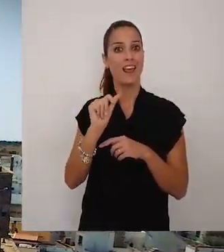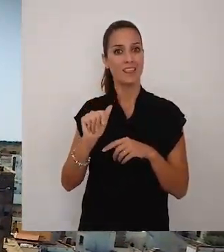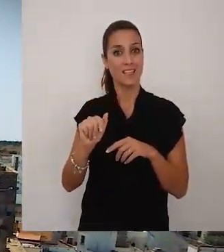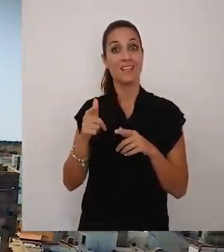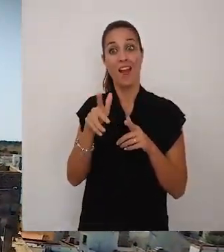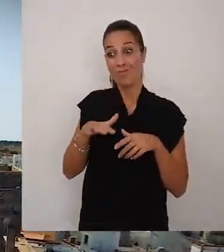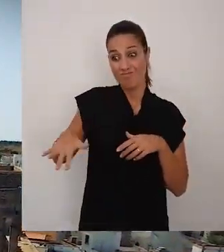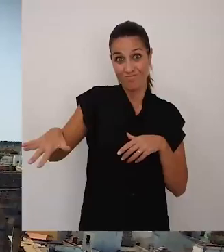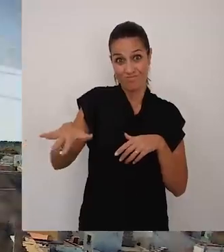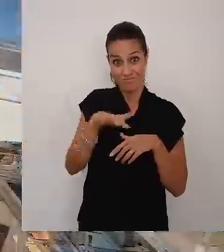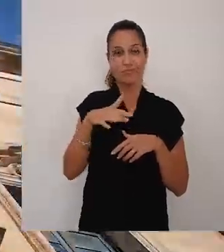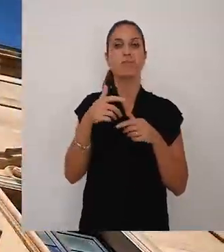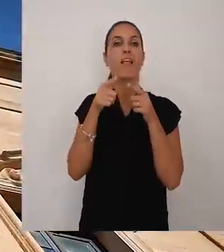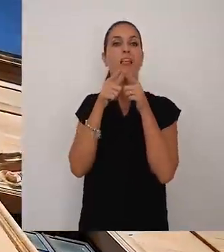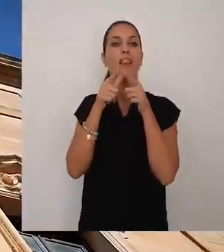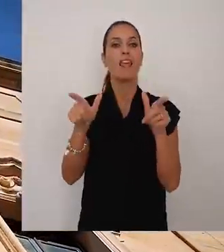si parla il greco.